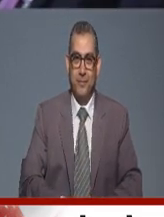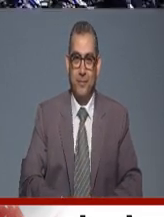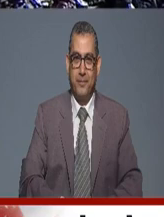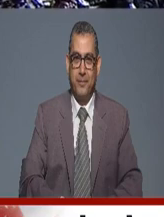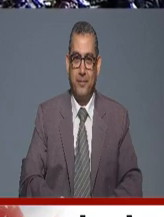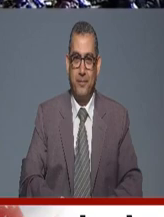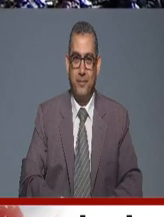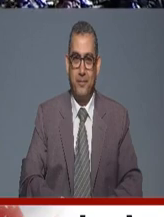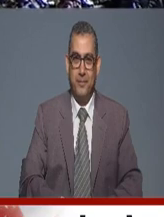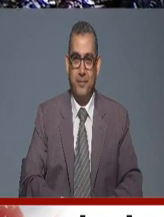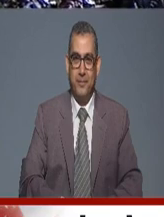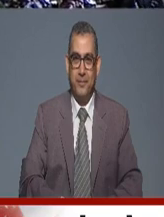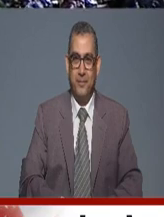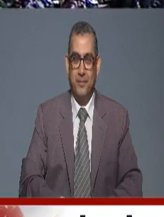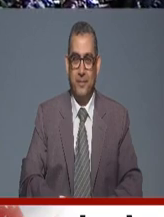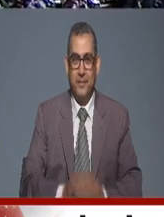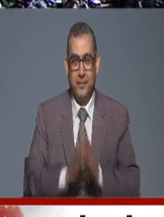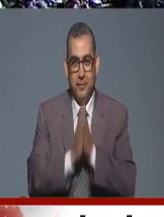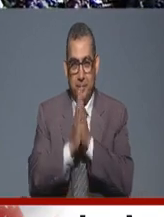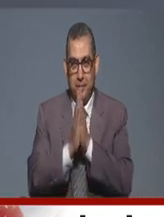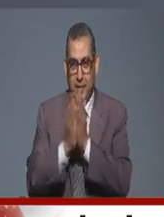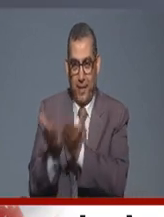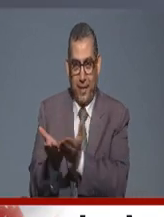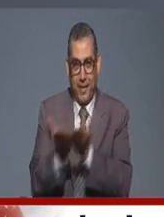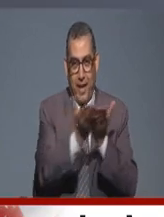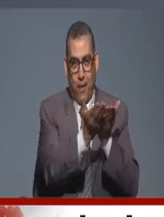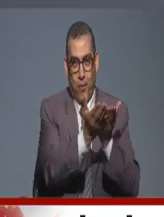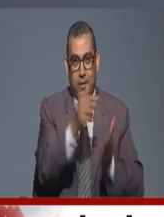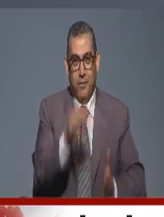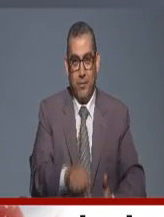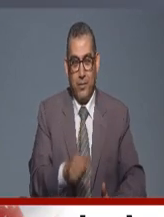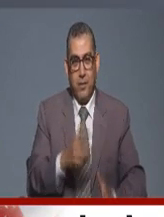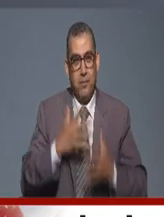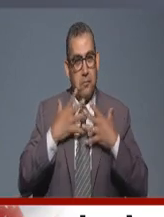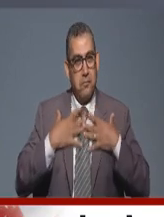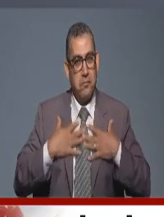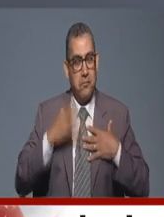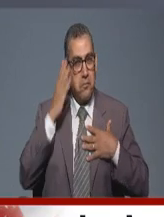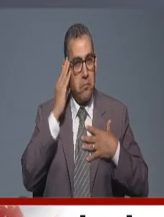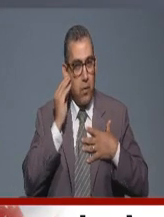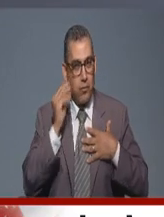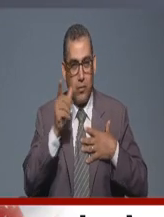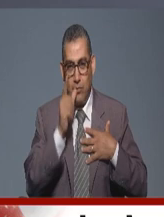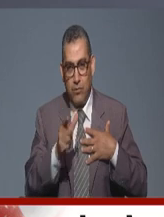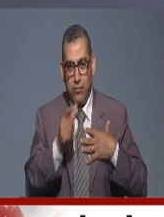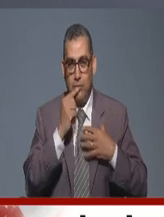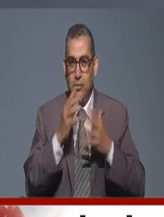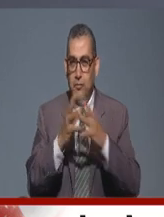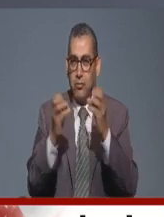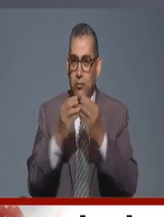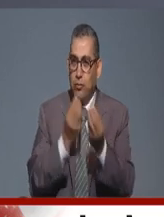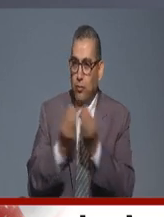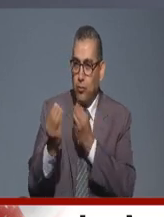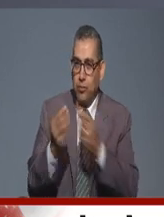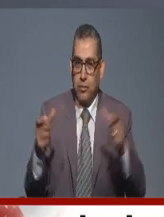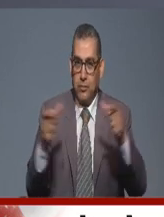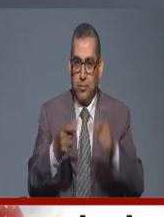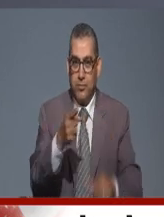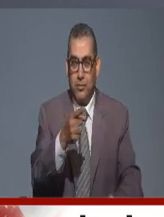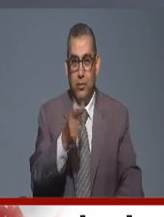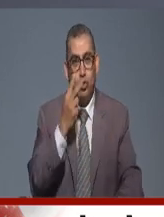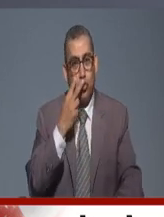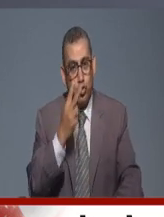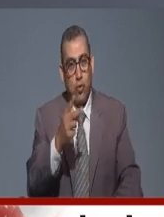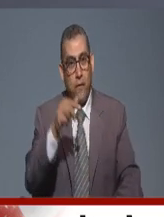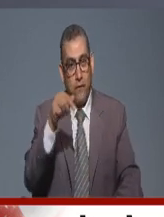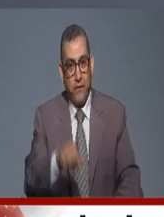طيبين اسمحو لي ادعوكم للاستمتاع بجلسه نقاشيه بنشوف